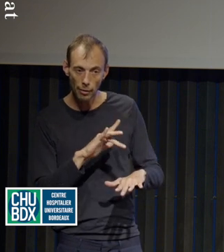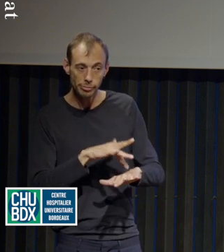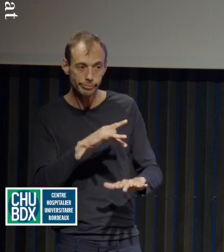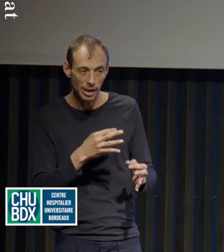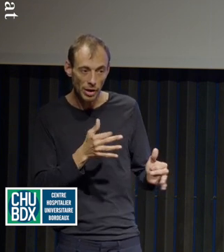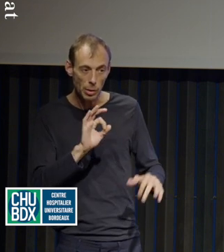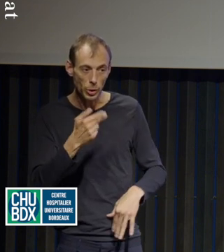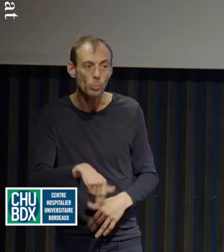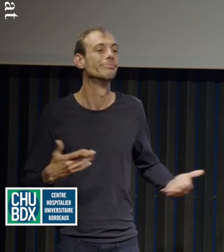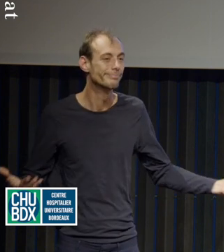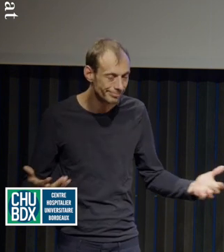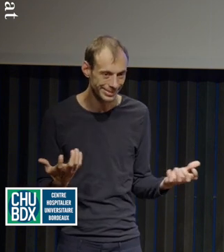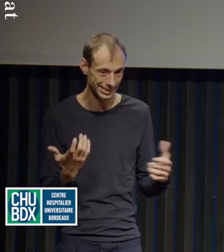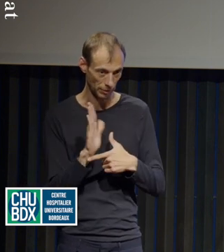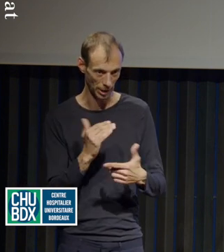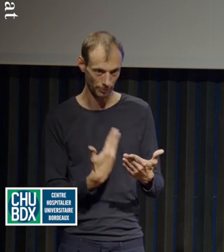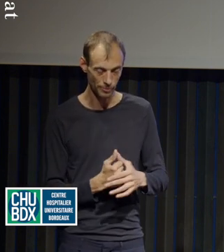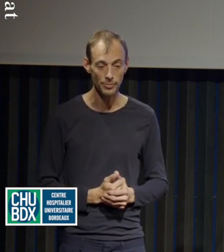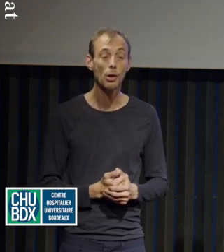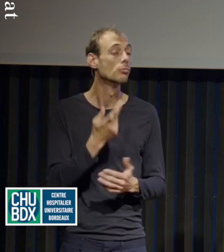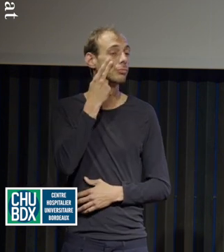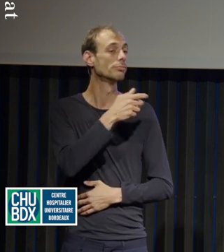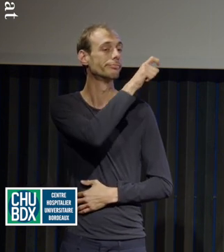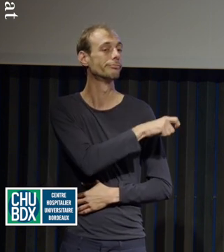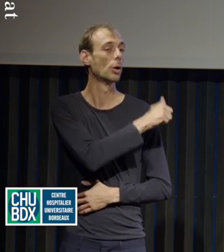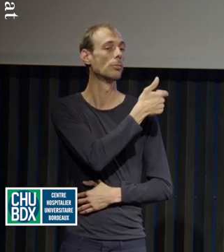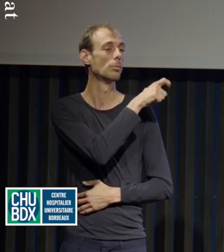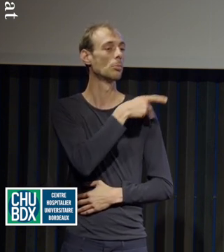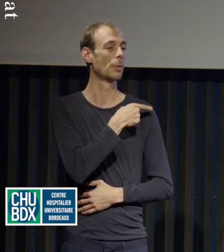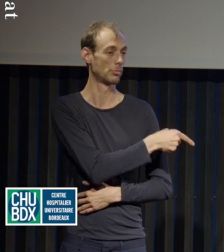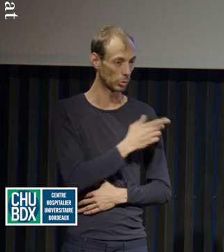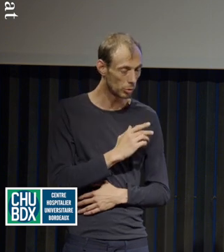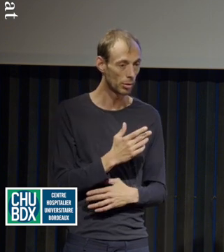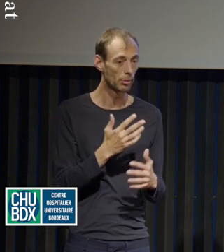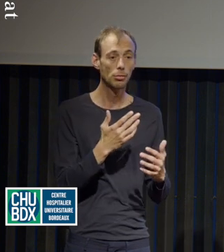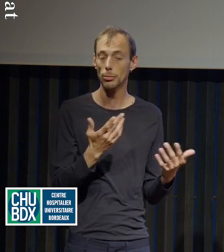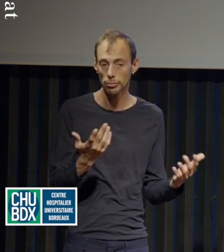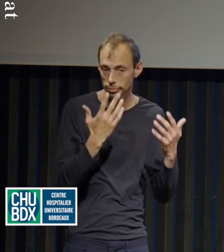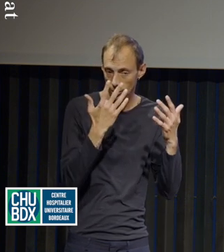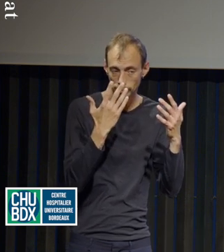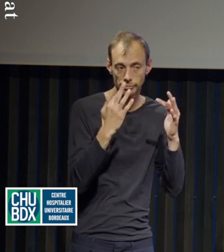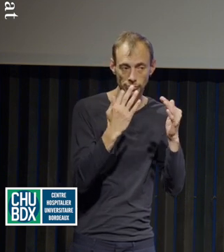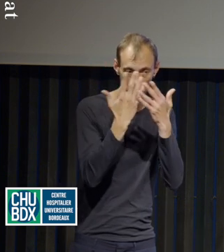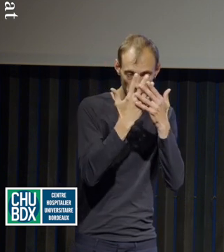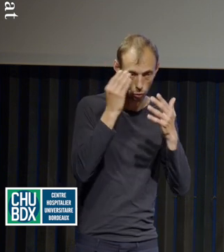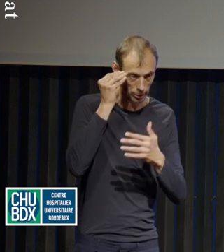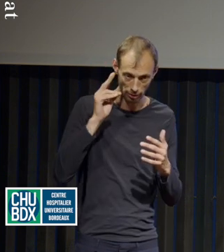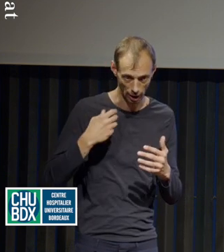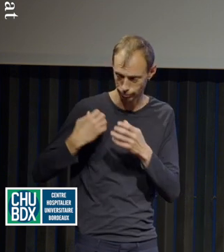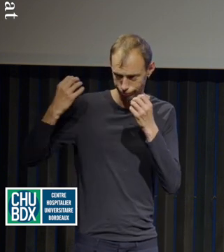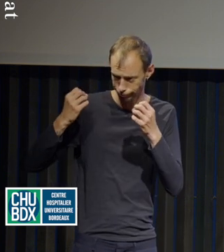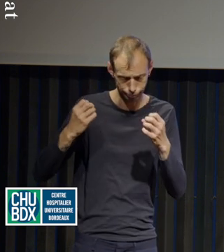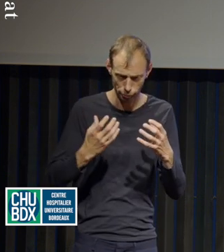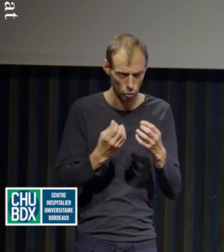dans la présentation du professeur Tournier, on a bien vu que les troubles psychiatriques sont effectivement extrêmement fréquents en